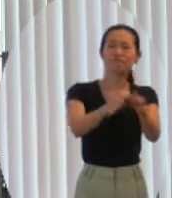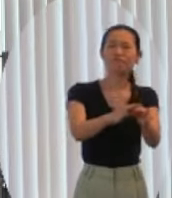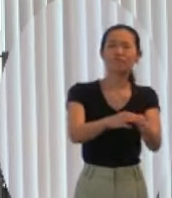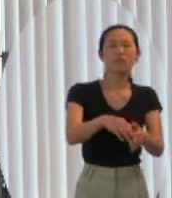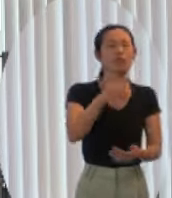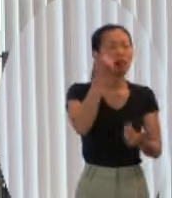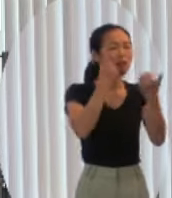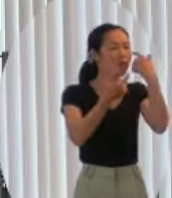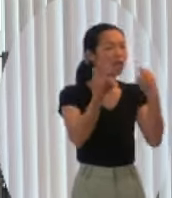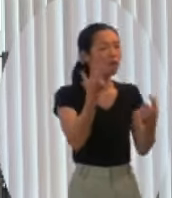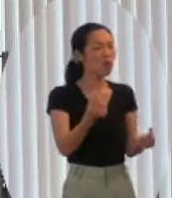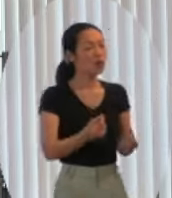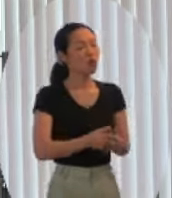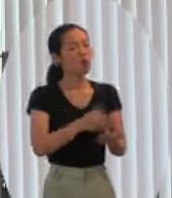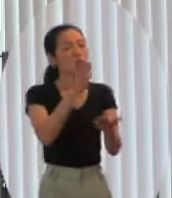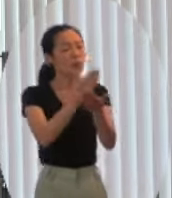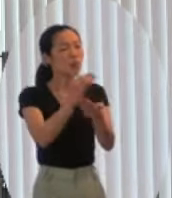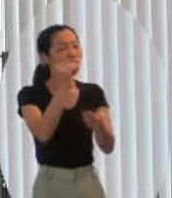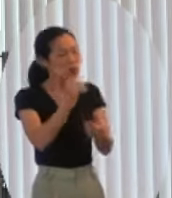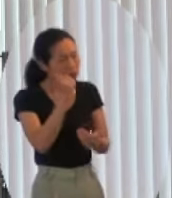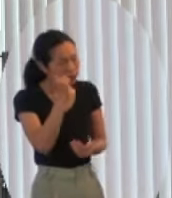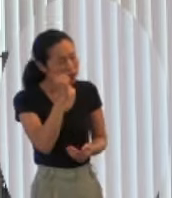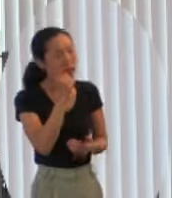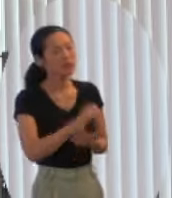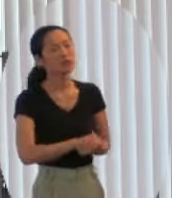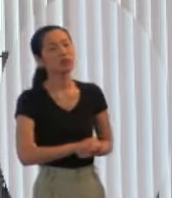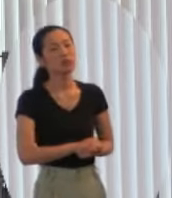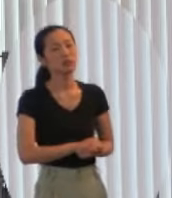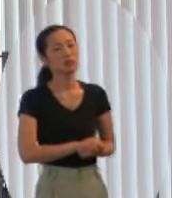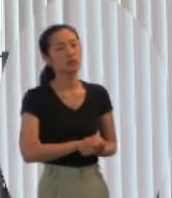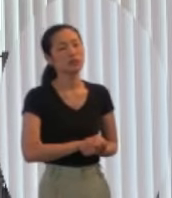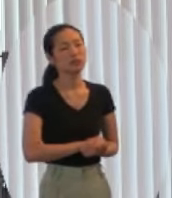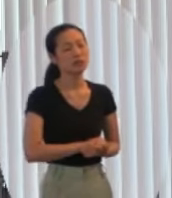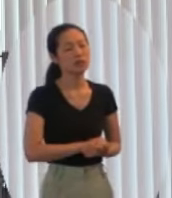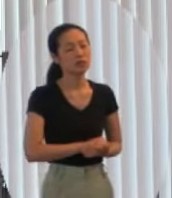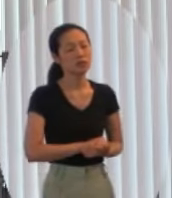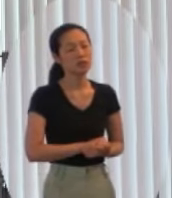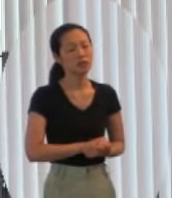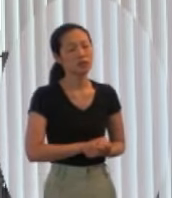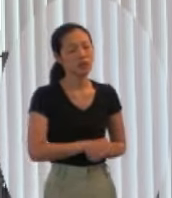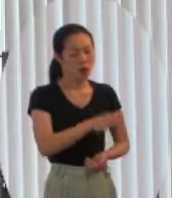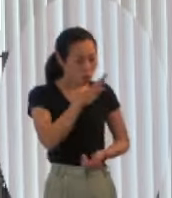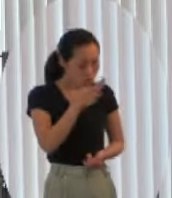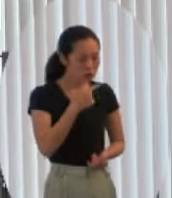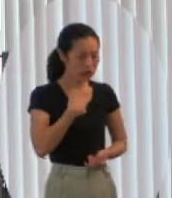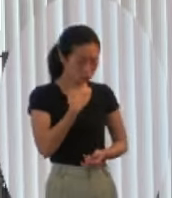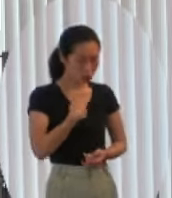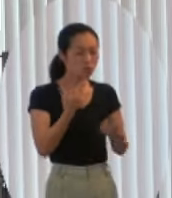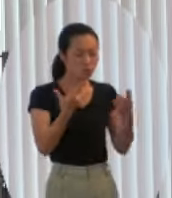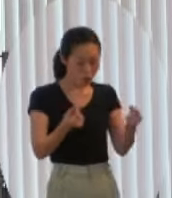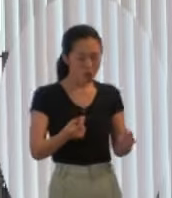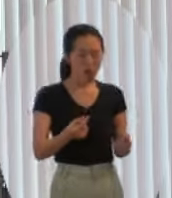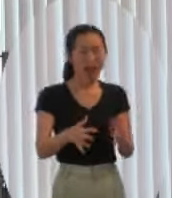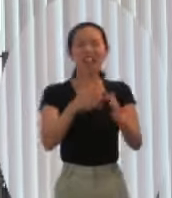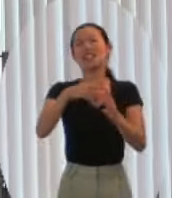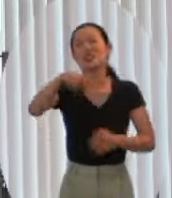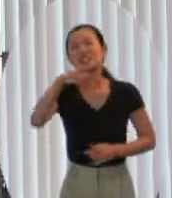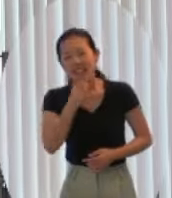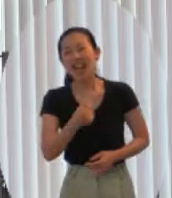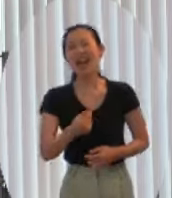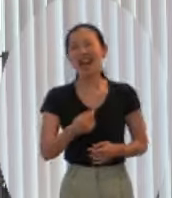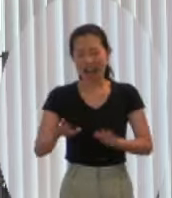誰一人、自分が戦争に行って死にたいとか、我が子が戦争で死んでほしいと思ってる人はいないんですけれども、でももうこういう